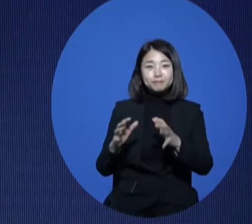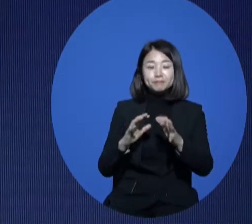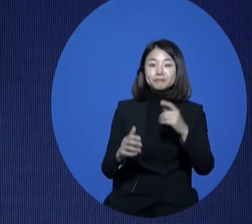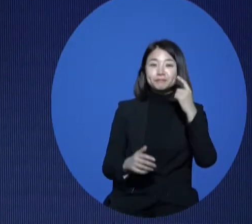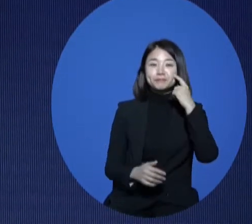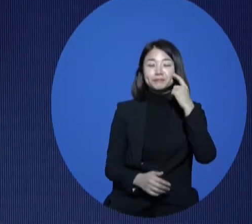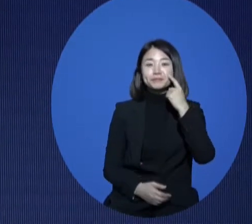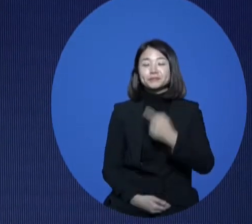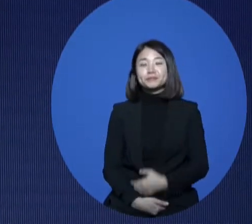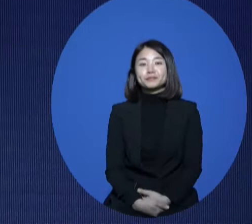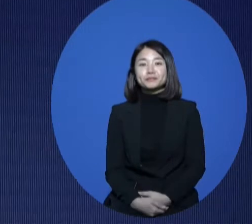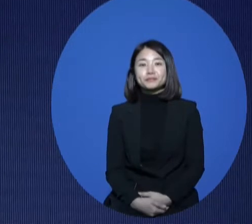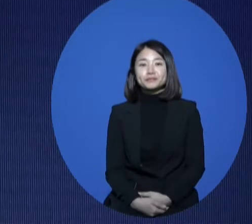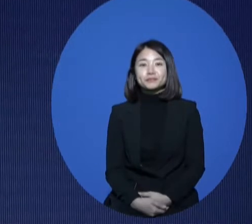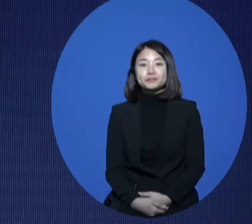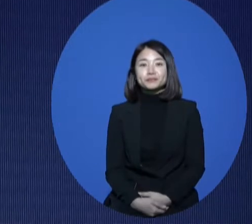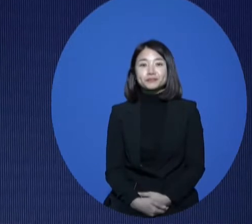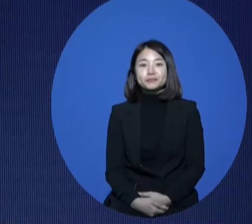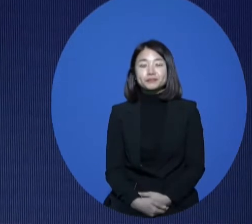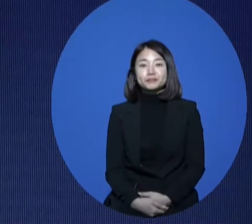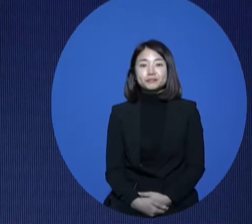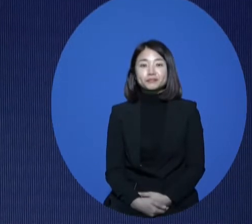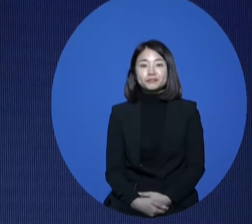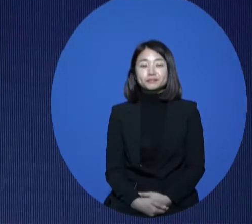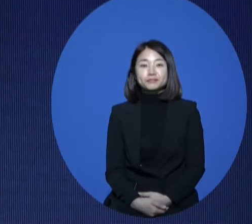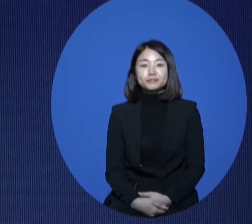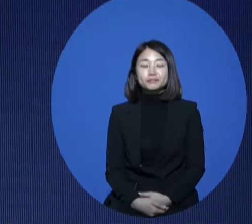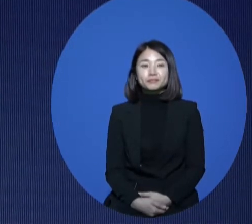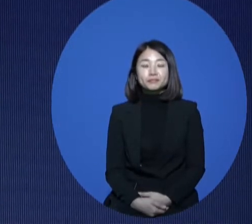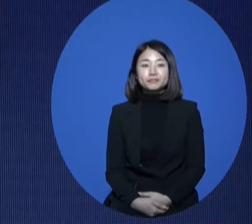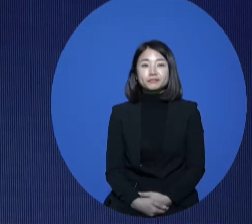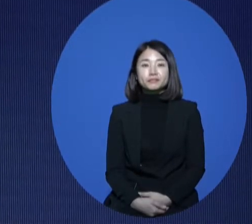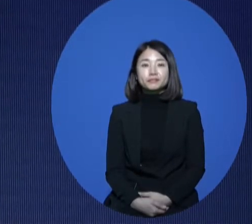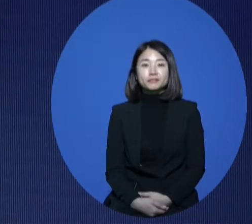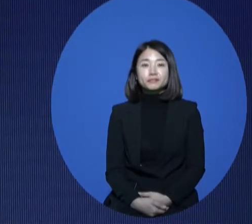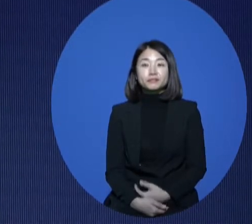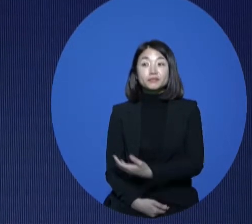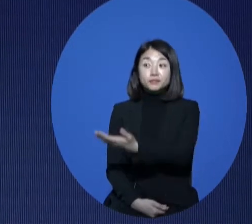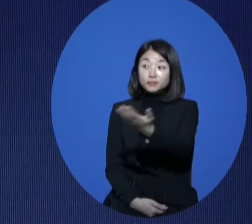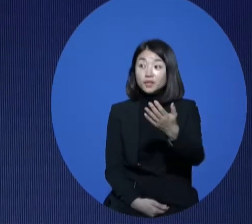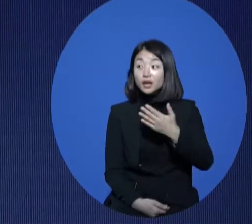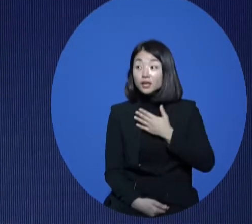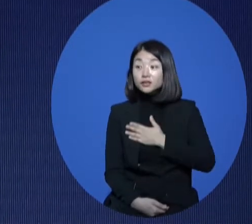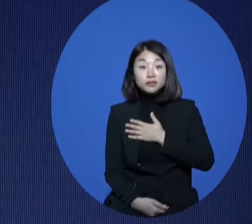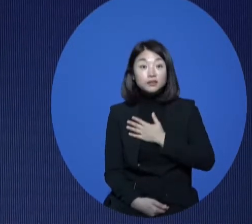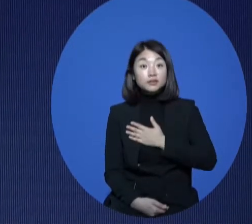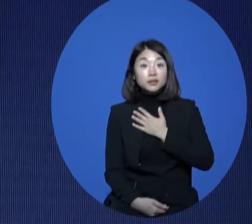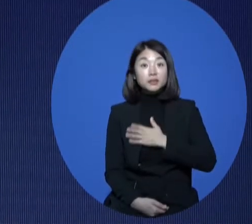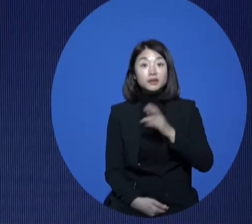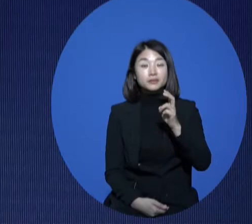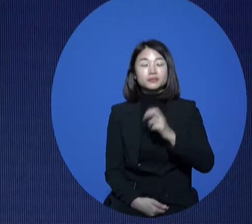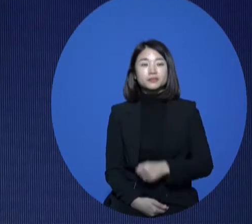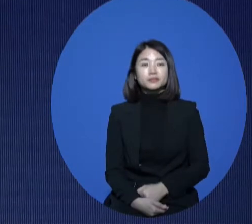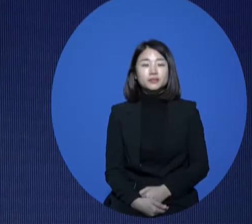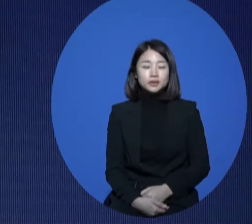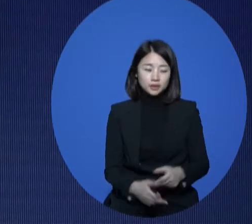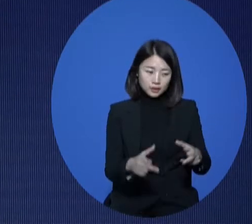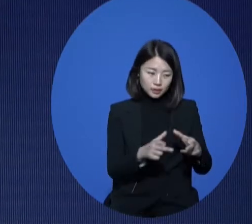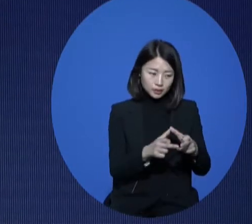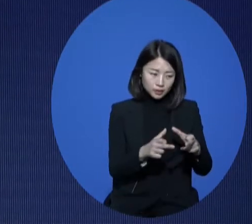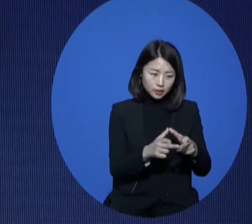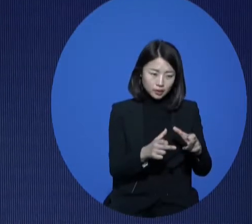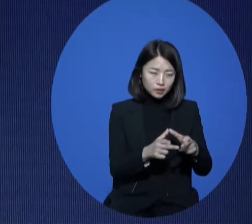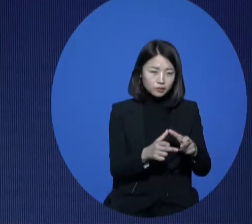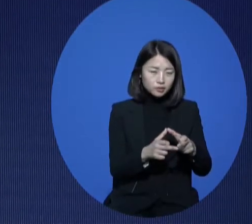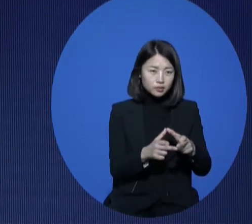구체적으로 토의할 수 있는 그런 장이 될 것 같습니다. 여러분들이 아시다시피 이 장애의 문제가 드러난